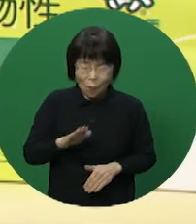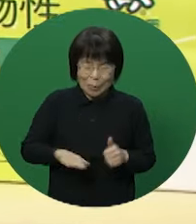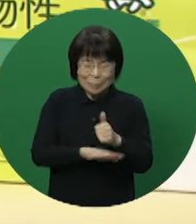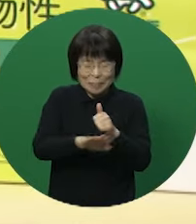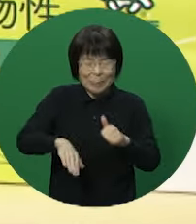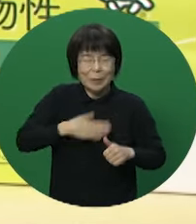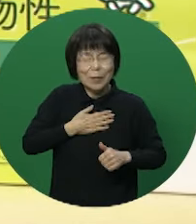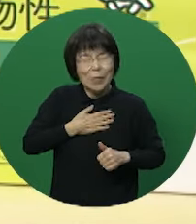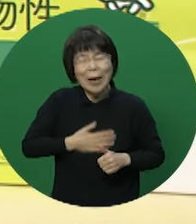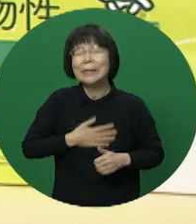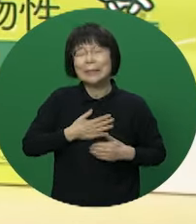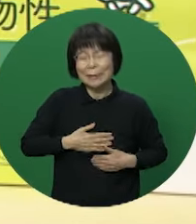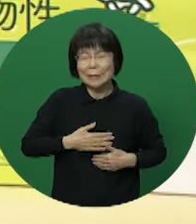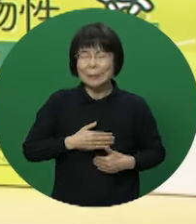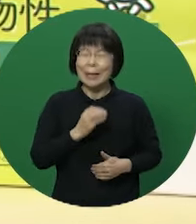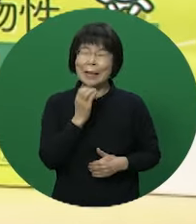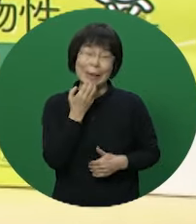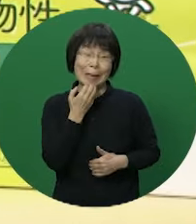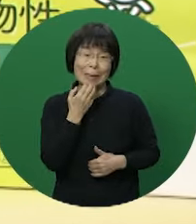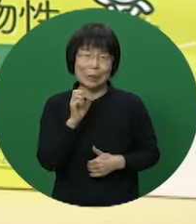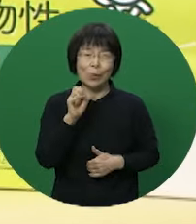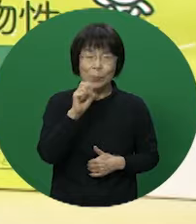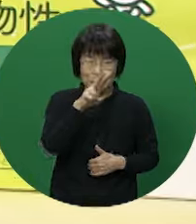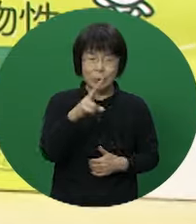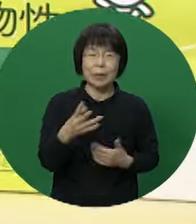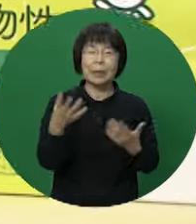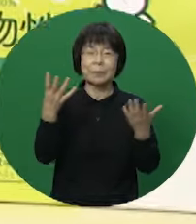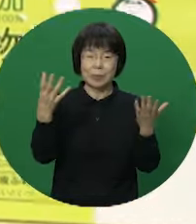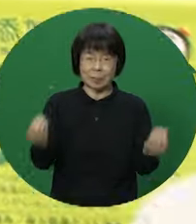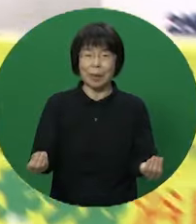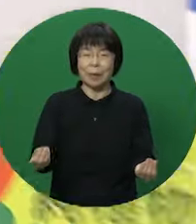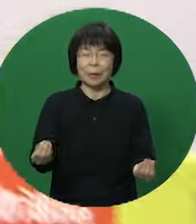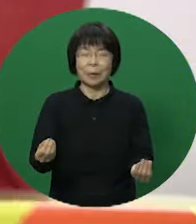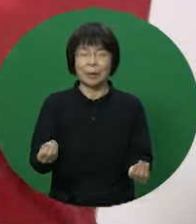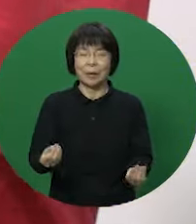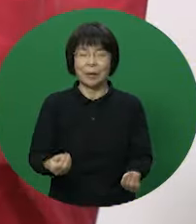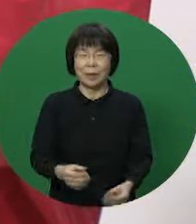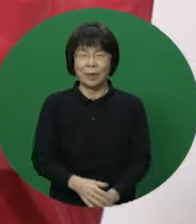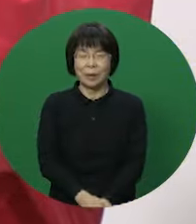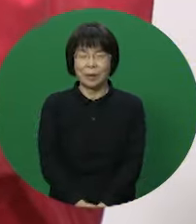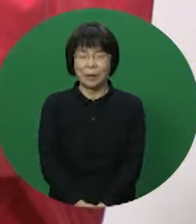市で生まれた人と環境に優しい無添加石鹸 見つけてきました。